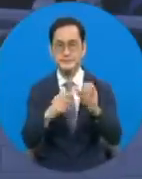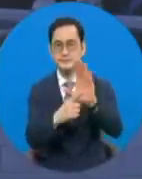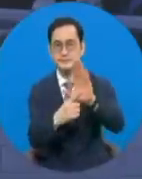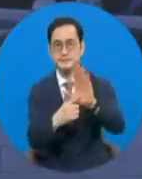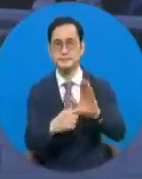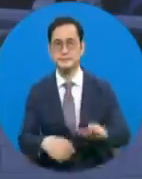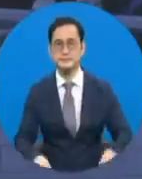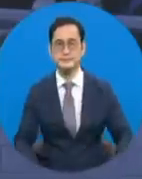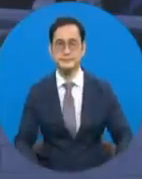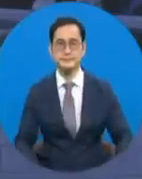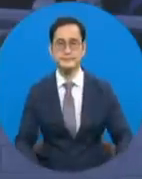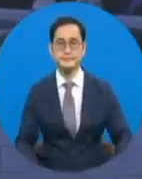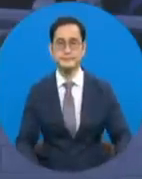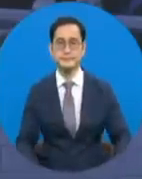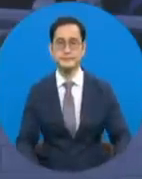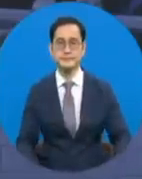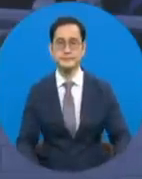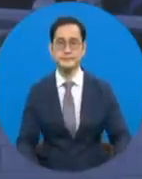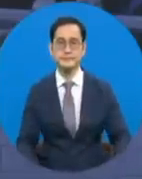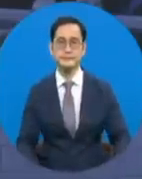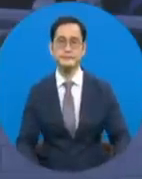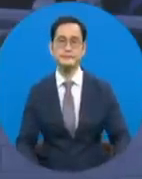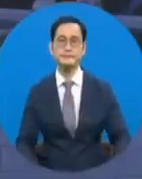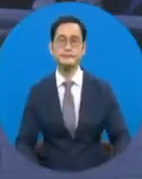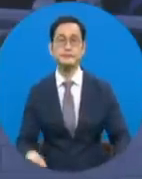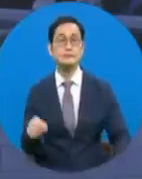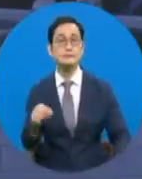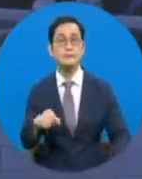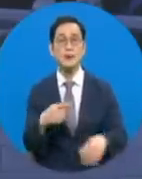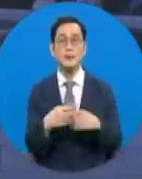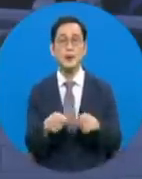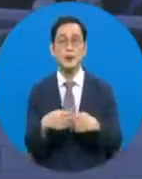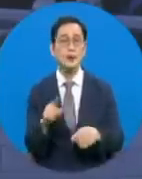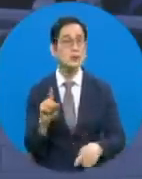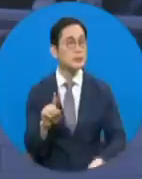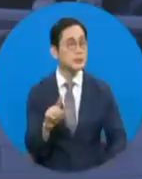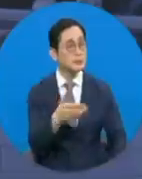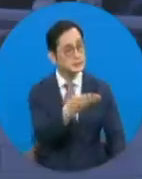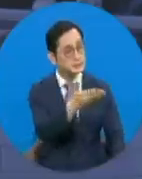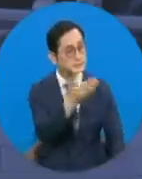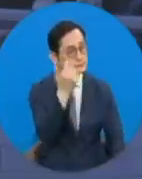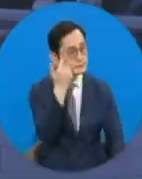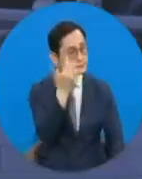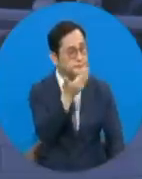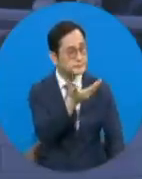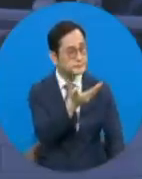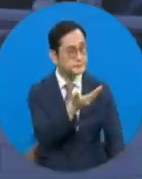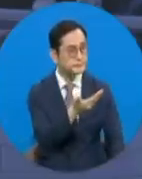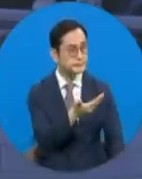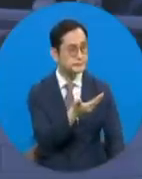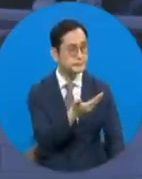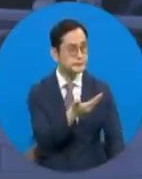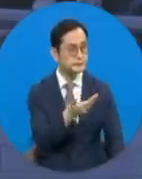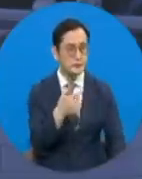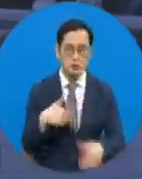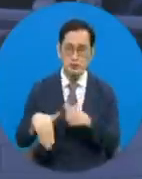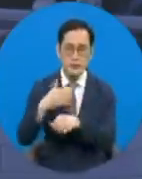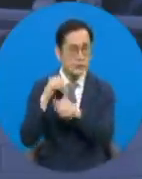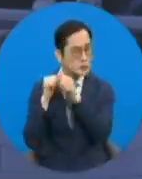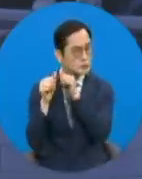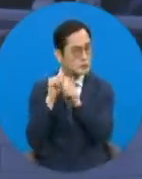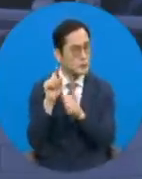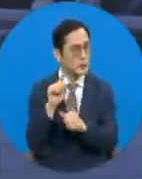발언을 했습니다. 어떻게 평가를 해야 될까요? 우선 전용기 의원에게 한번 물어보겠습니다. 네. 일각에선 이런 보도 제목이